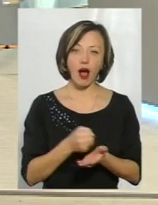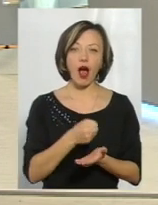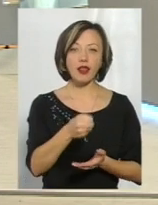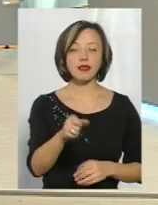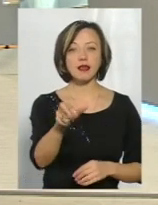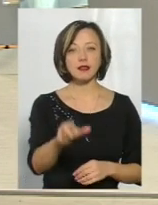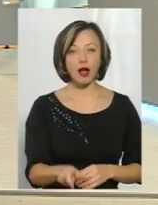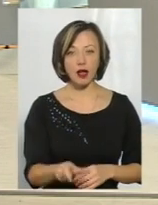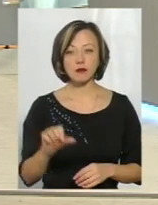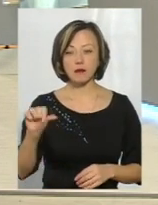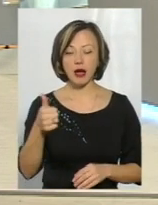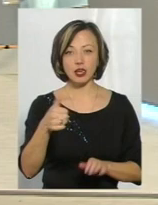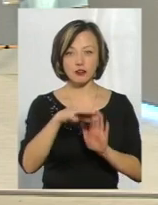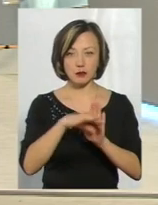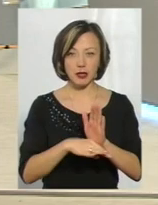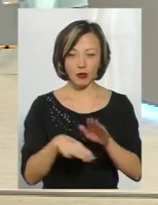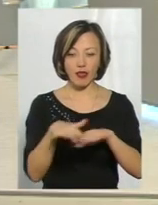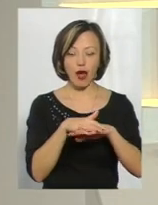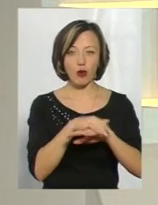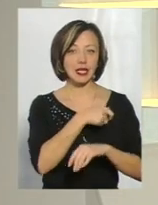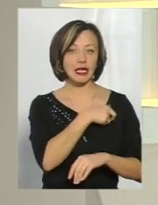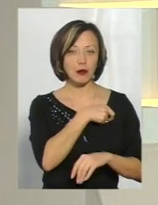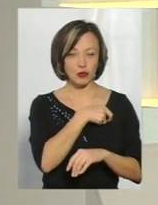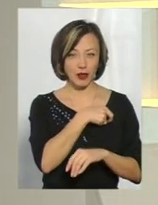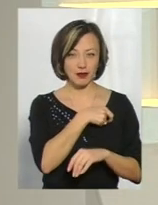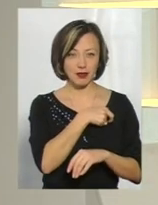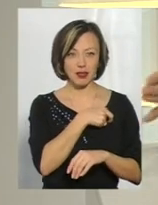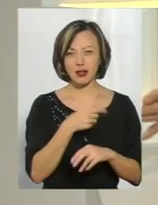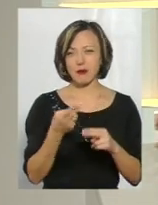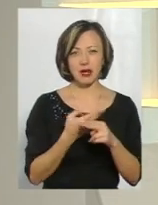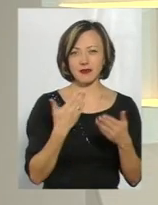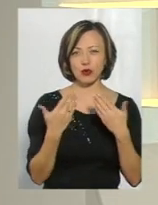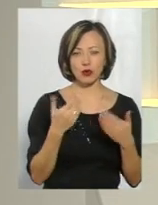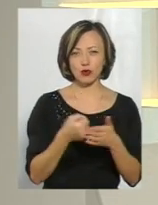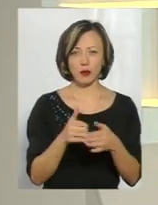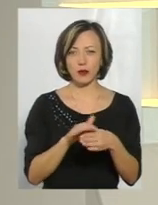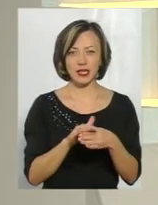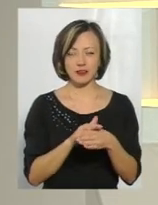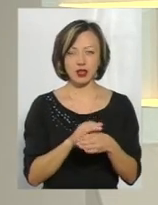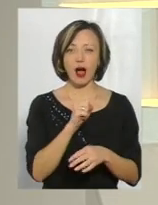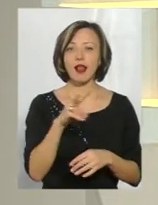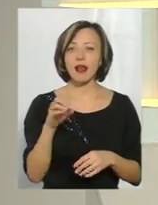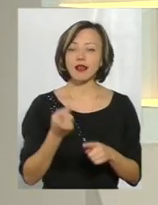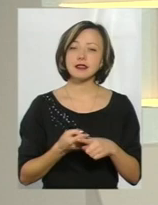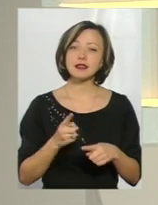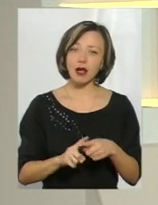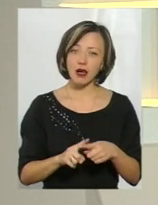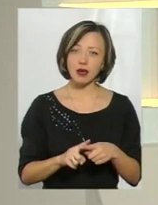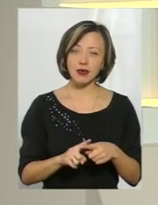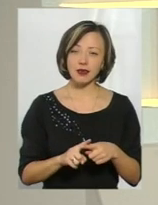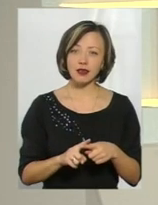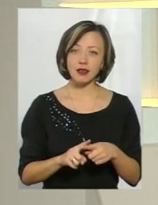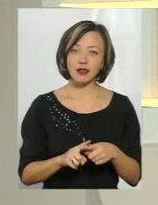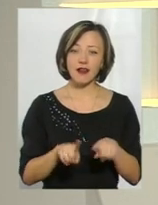кандидат перший в списку народний депутат. Безвідносно навіть, можливо, до прізвищ, але ця, скажімо